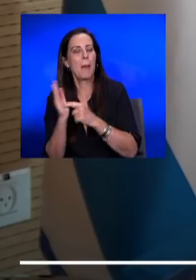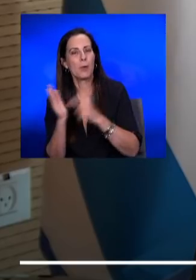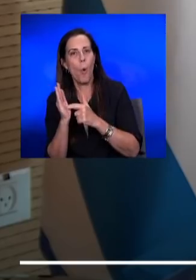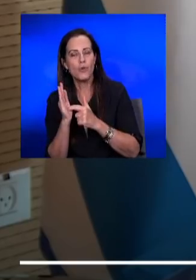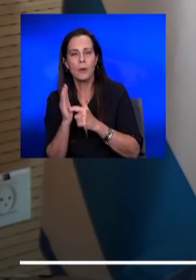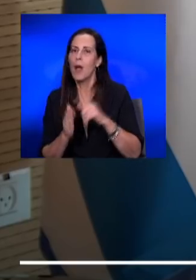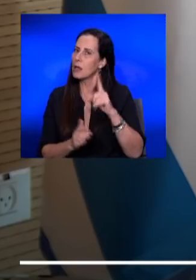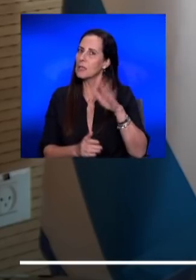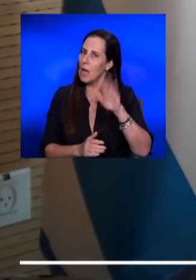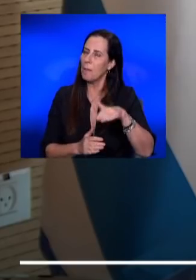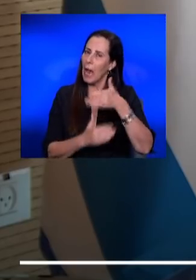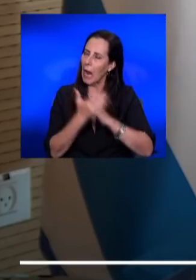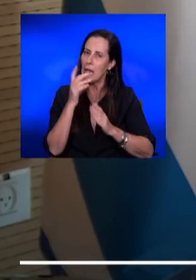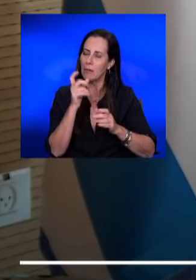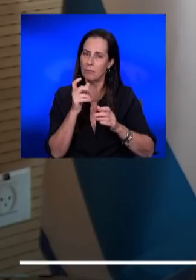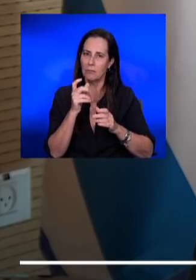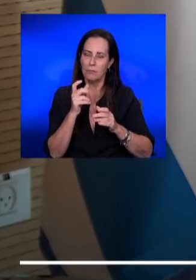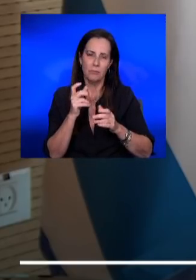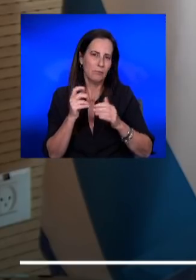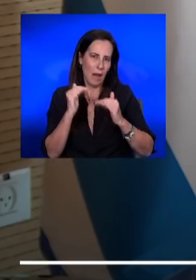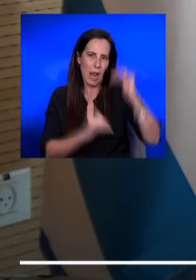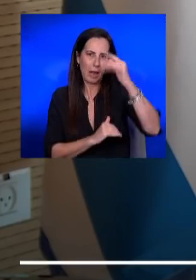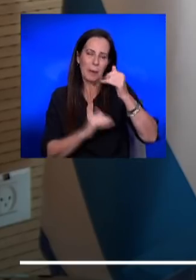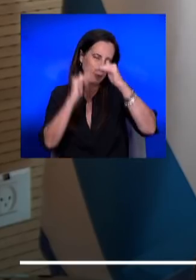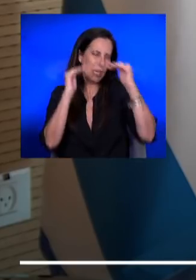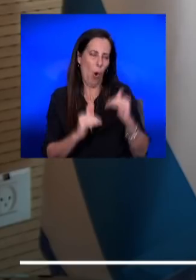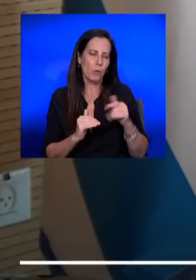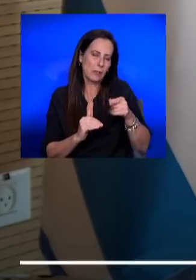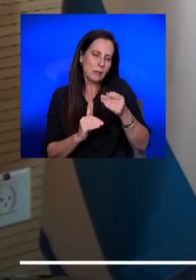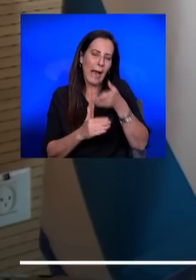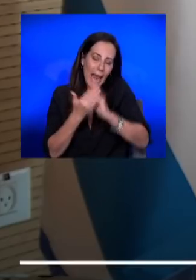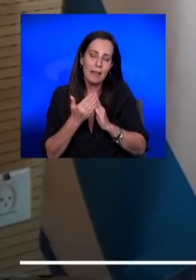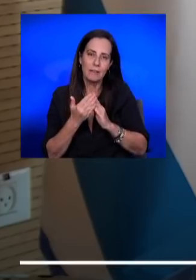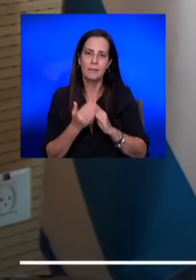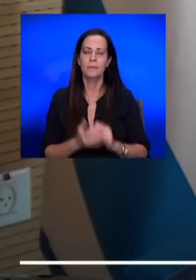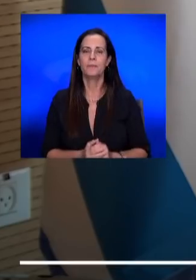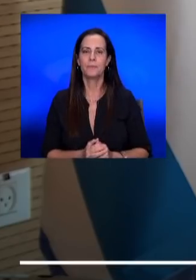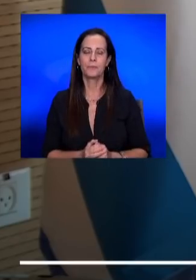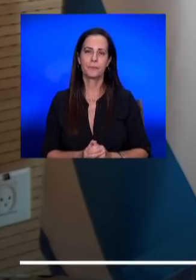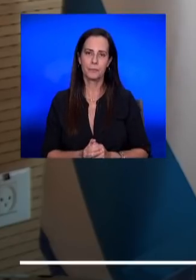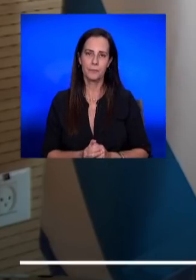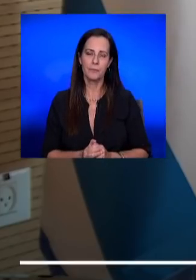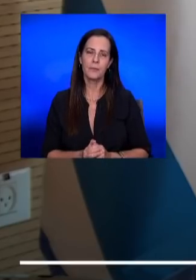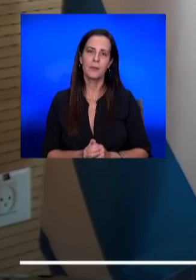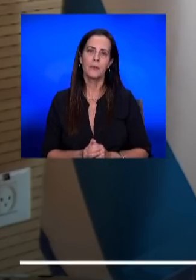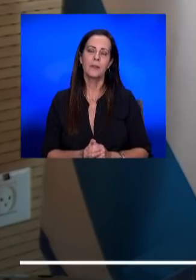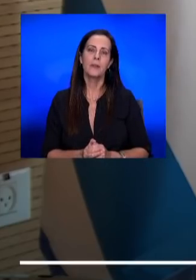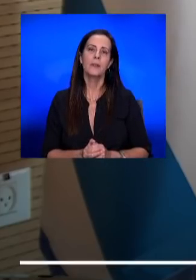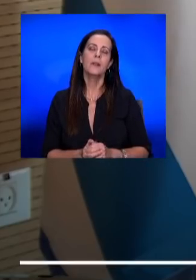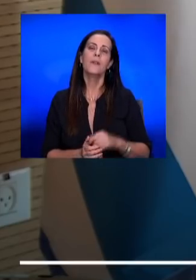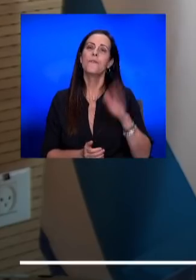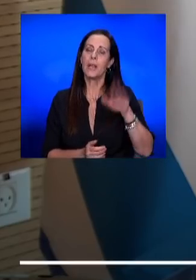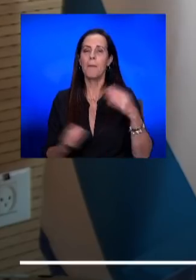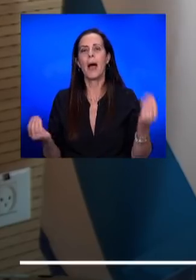אז גם חלק מהציפייה להעלאת המחירים תרד וחלק לעליית המחירים תקטן, ובהתאם לזה